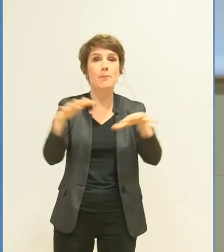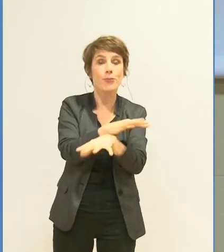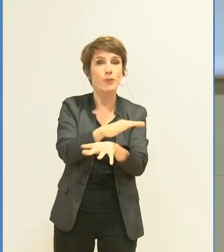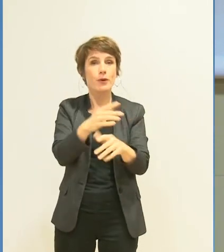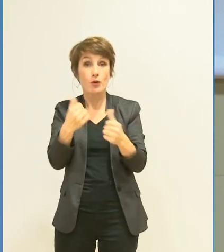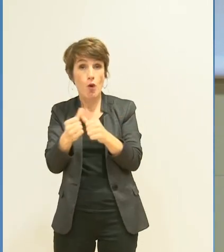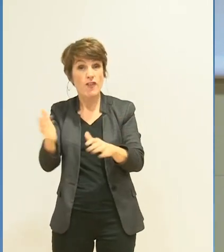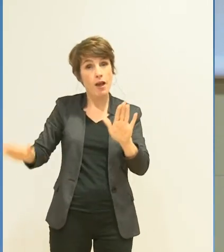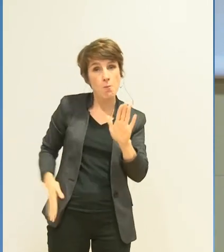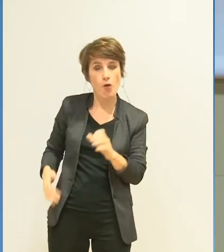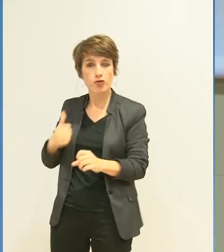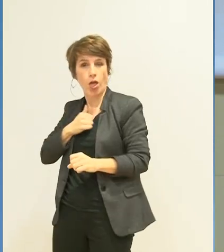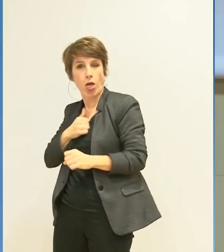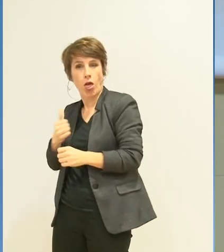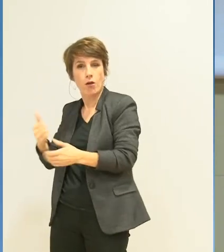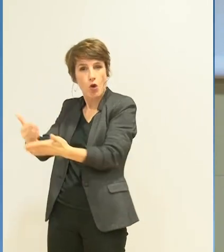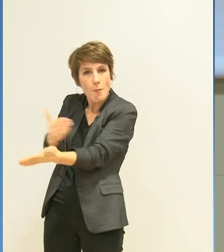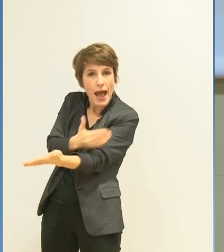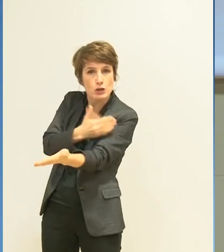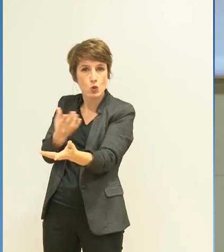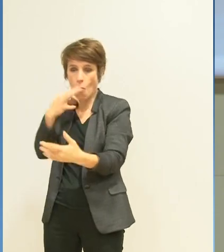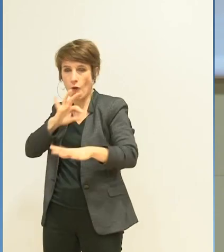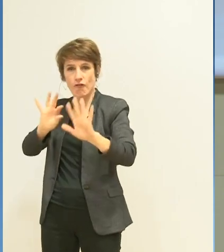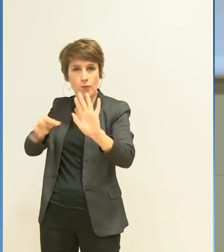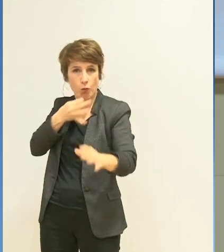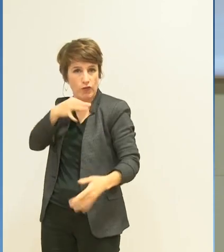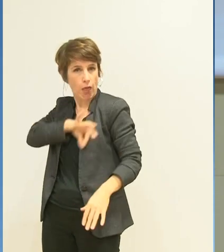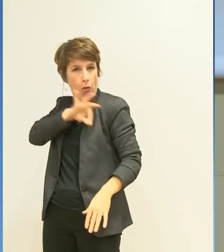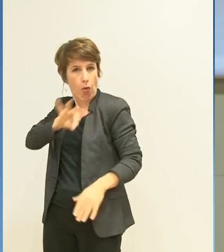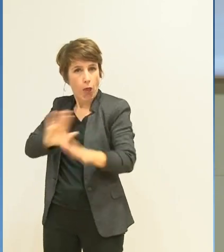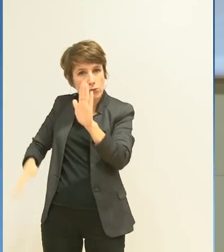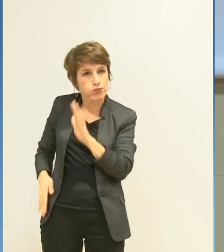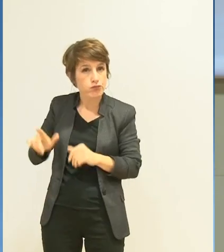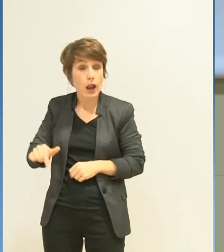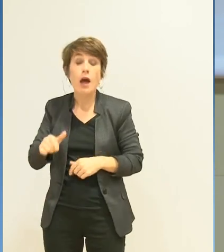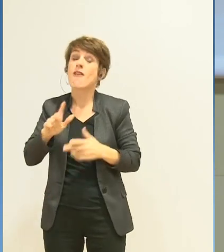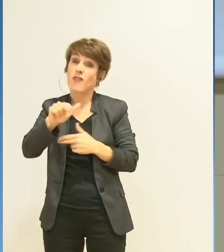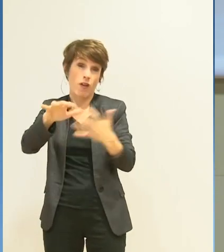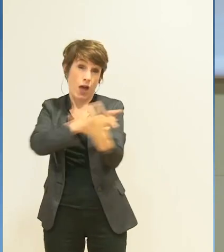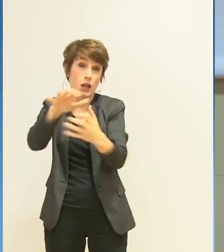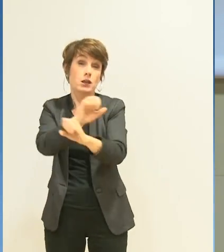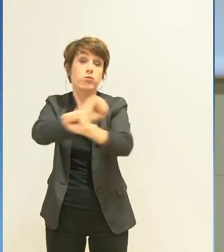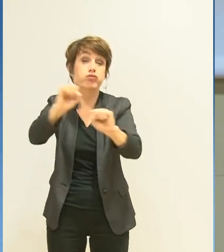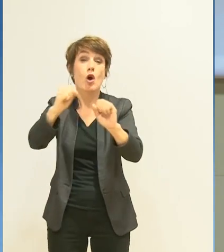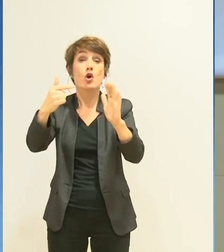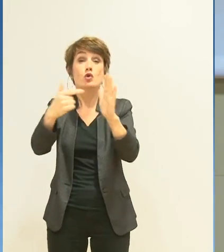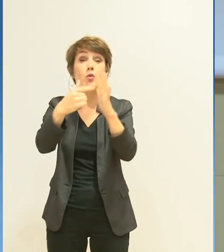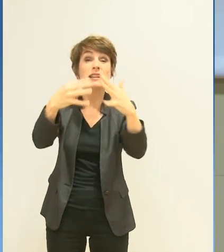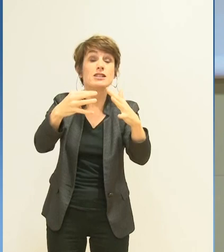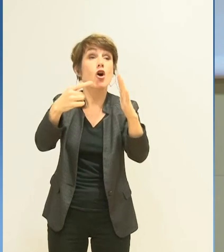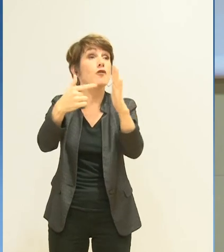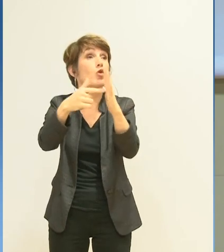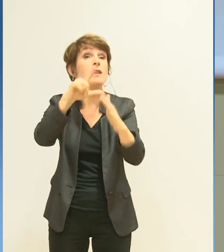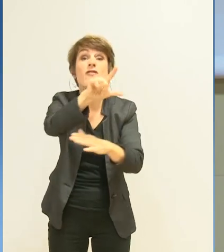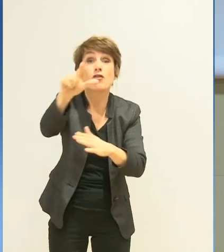comme toutes les bulles spéculatives finiront par éclater est ce que ça sera en 2019 est ce que ce sera en 2022 et de 100 en 2025 personne ne le sait